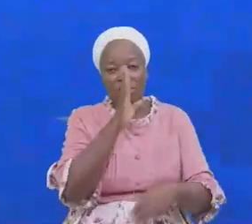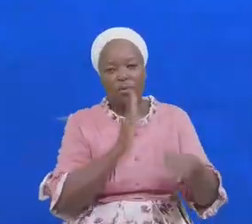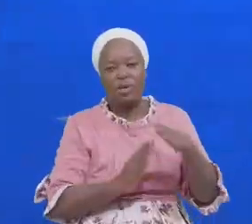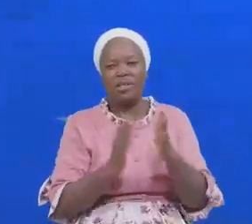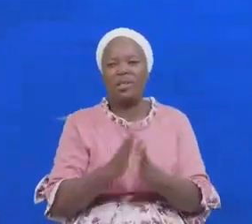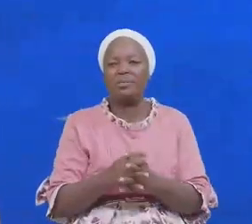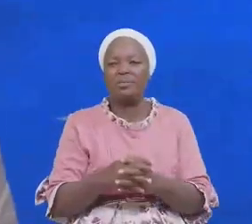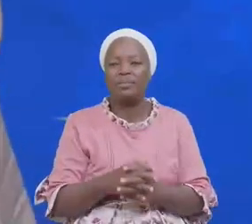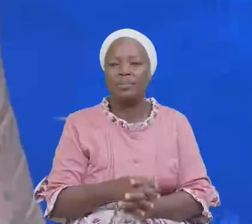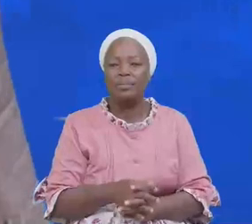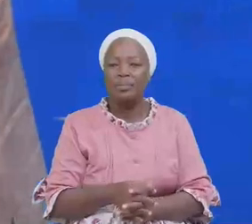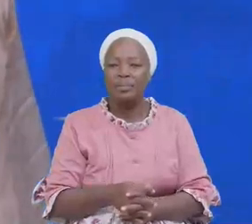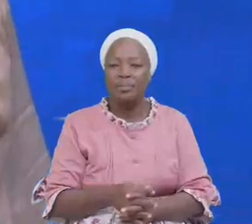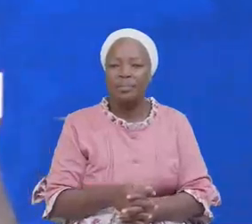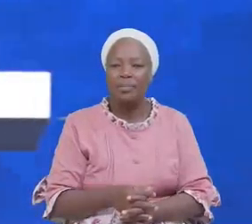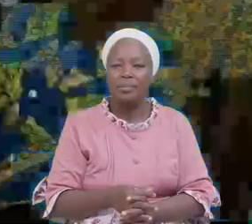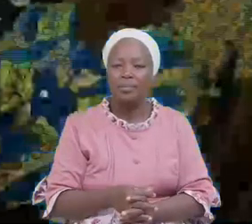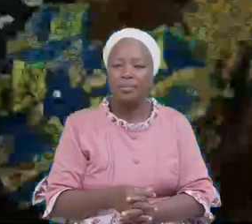l'humilité.